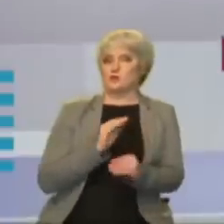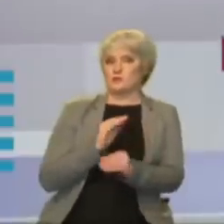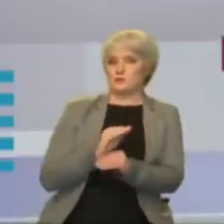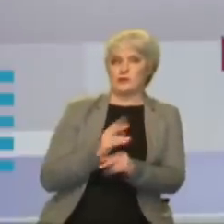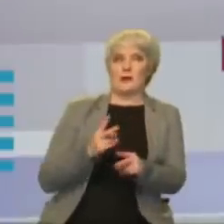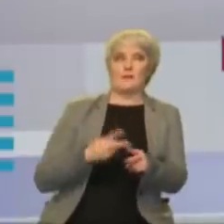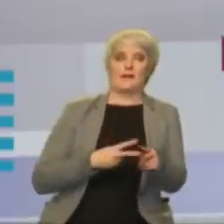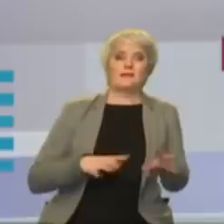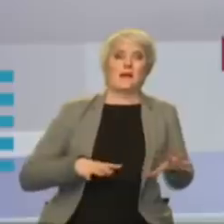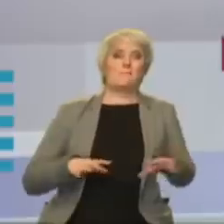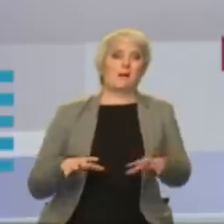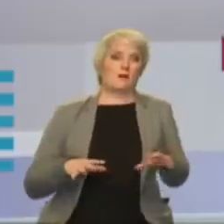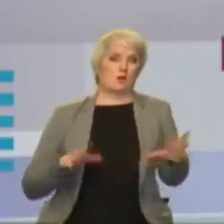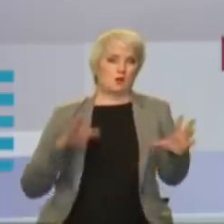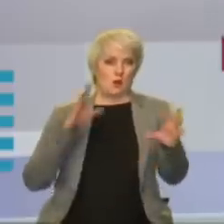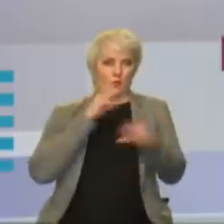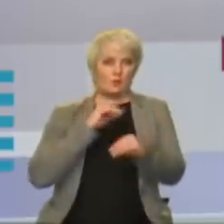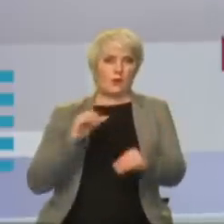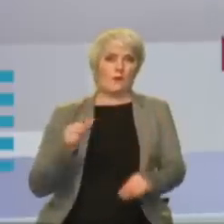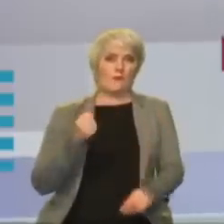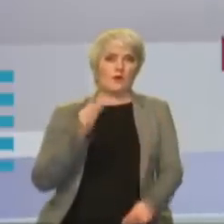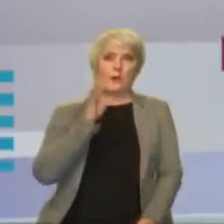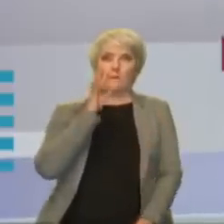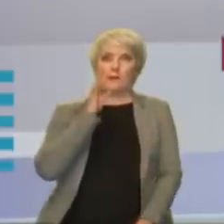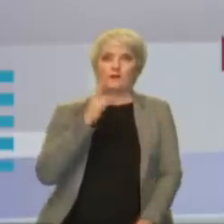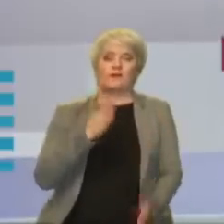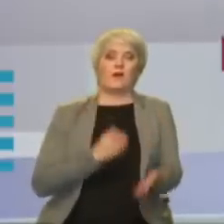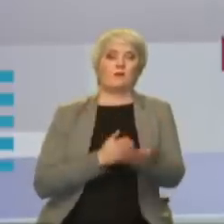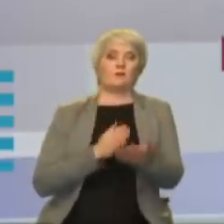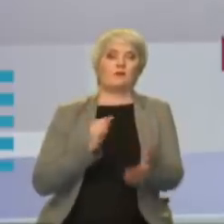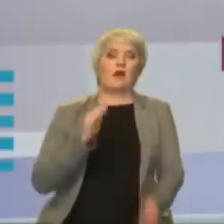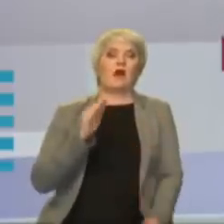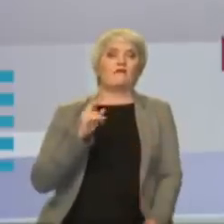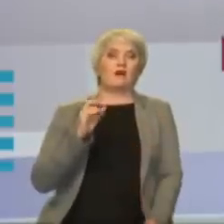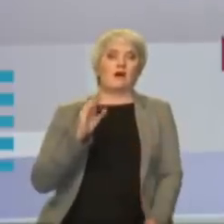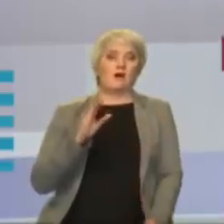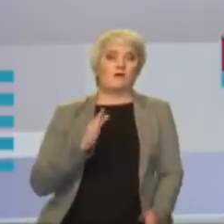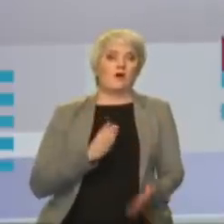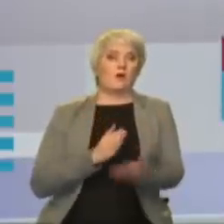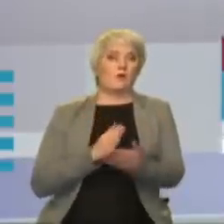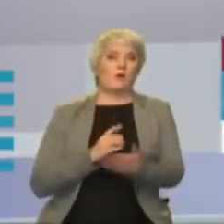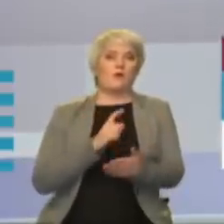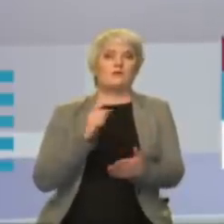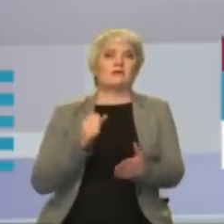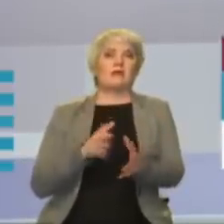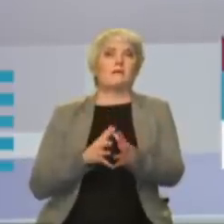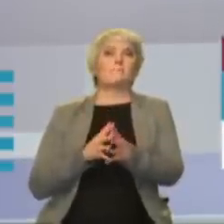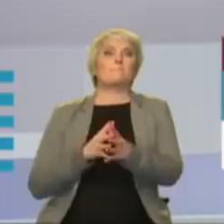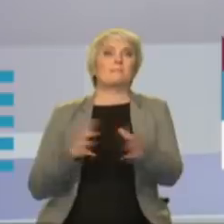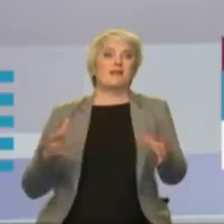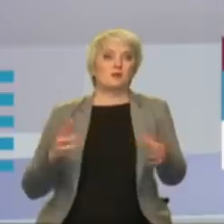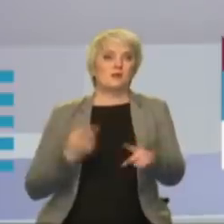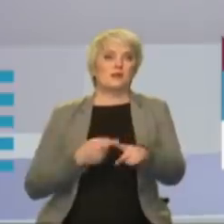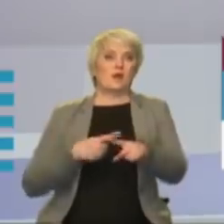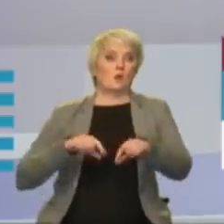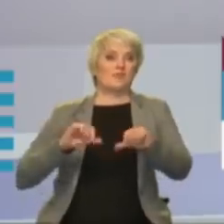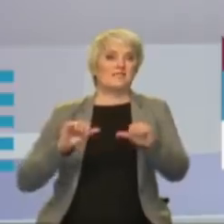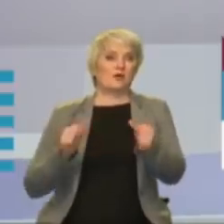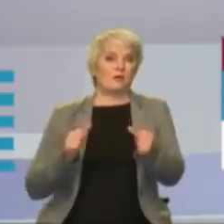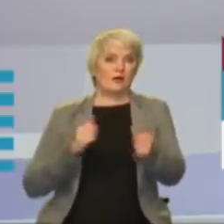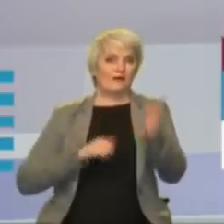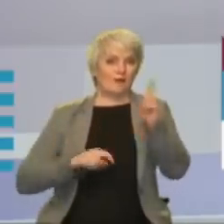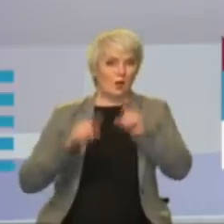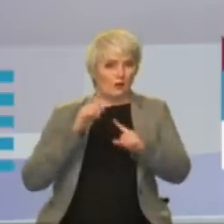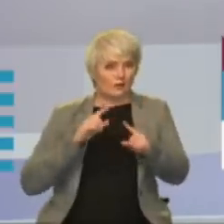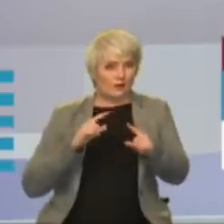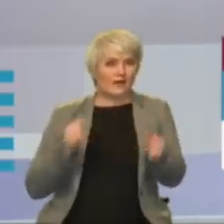без маніпуляції обійшлося, перші 5 років на посаді Арсен Аваков перебував за більшості, яку сформували в Верховній Раді і тримали в